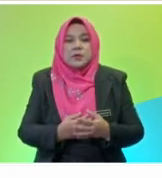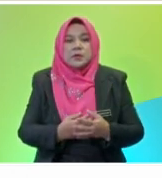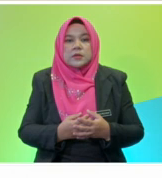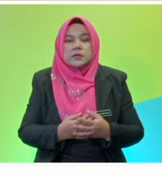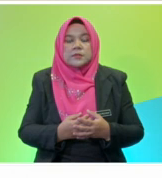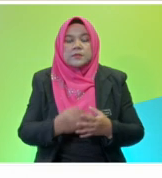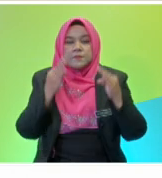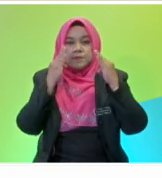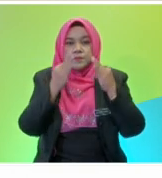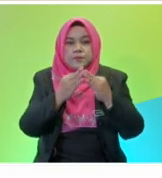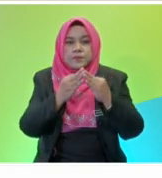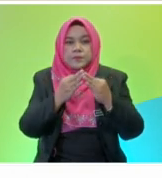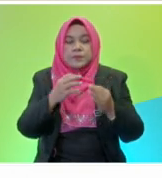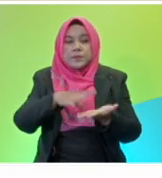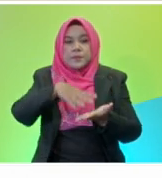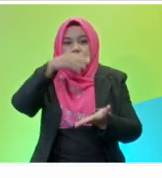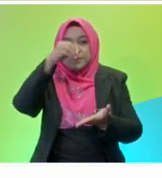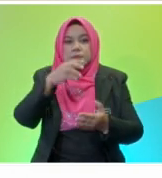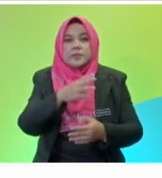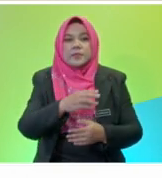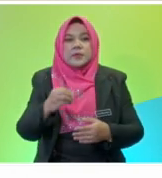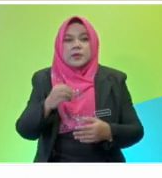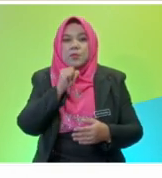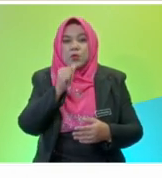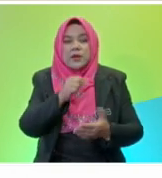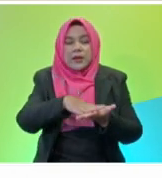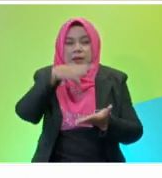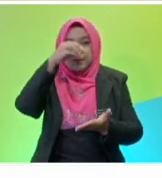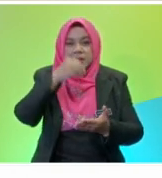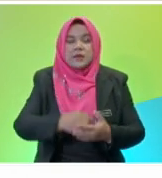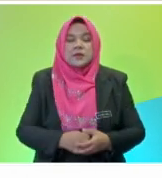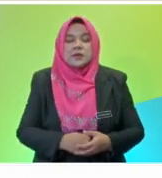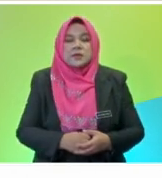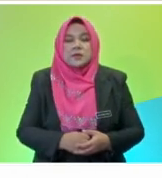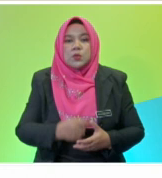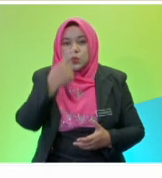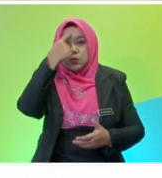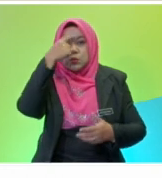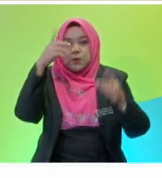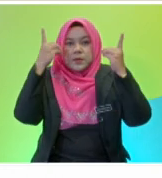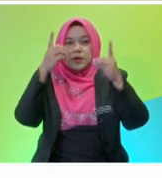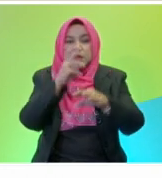yang utama akademik yang satu lagi akademik Oke jadi untuk